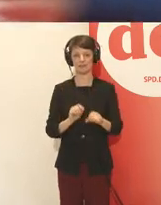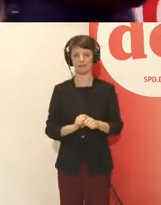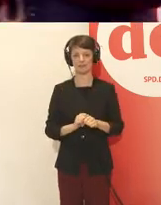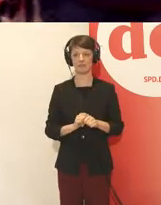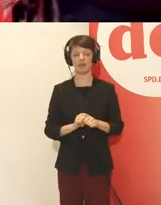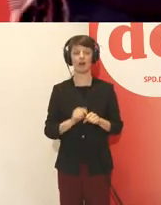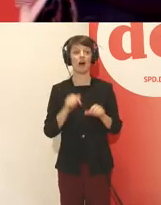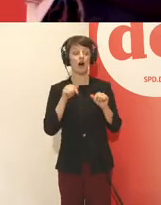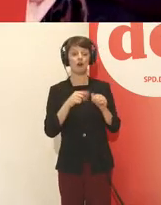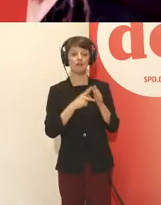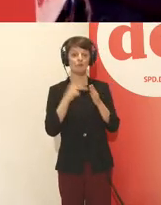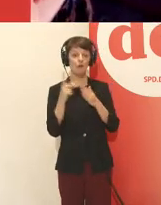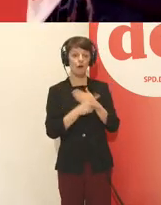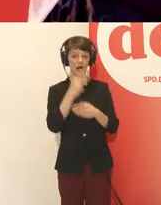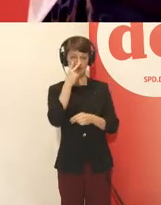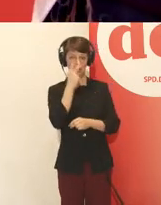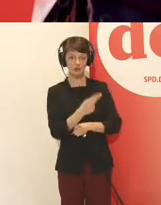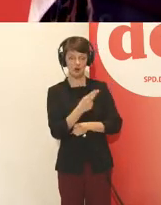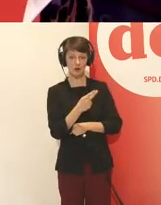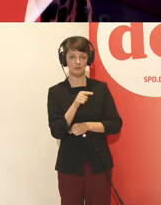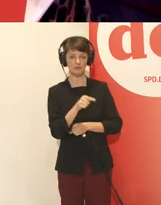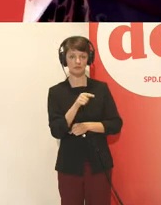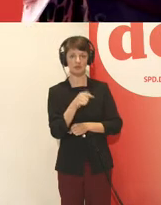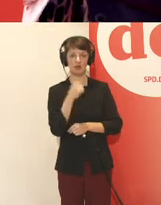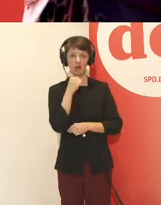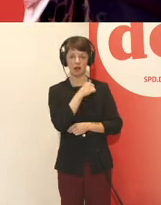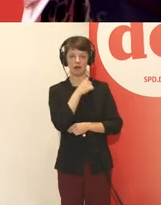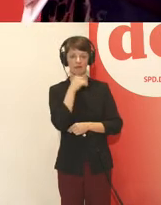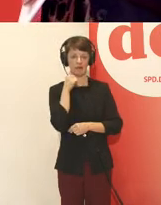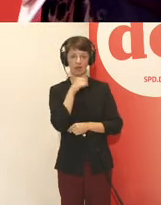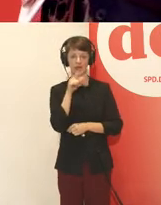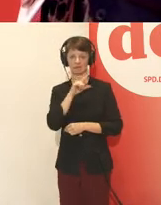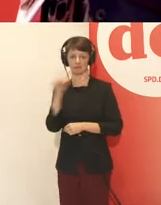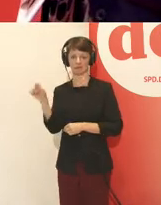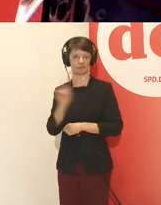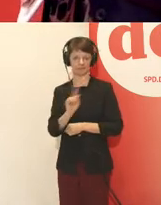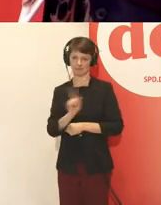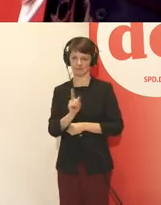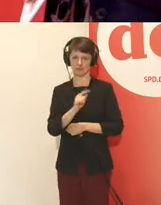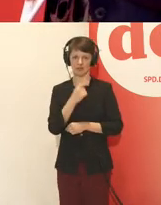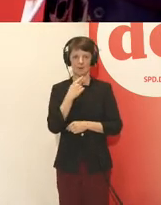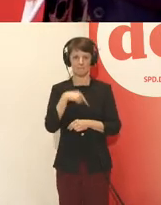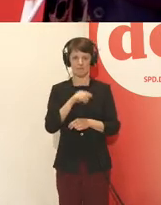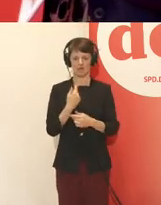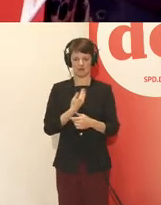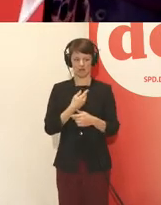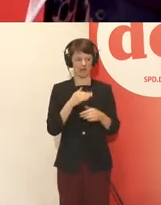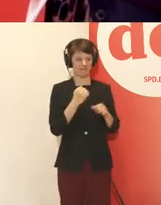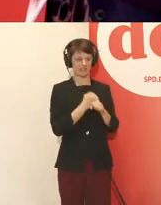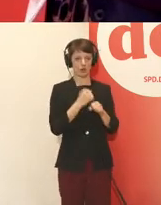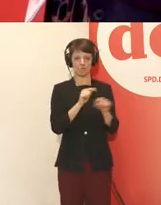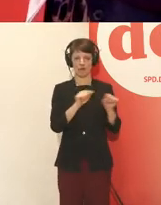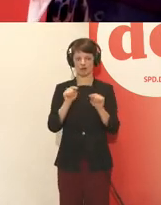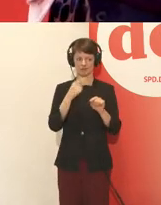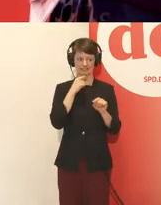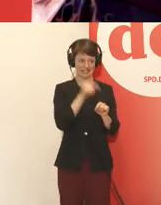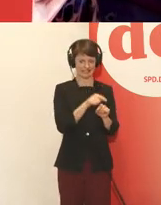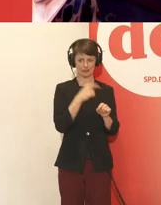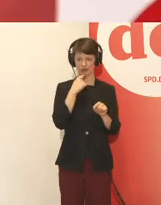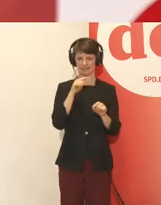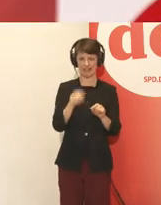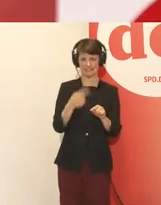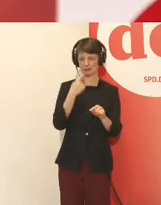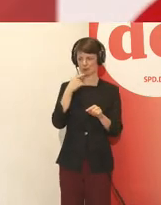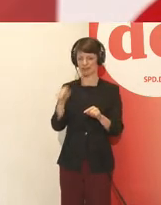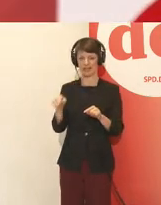anguckt dann besteht weniger die chance dass man gelangweilt rausgeht als dass man nicht weiß was man reingehen weil nämlich alles